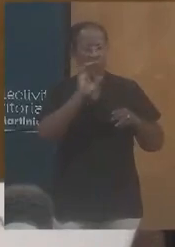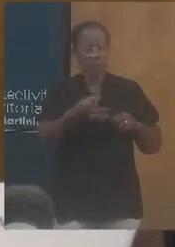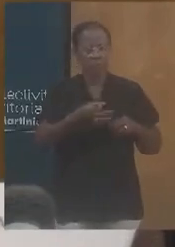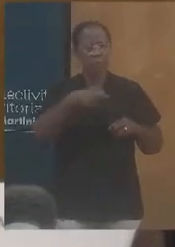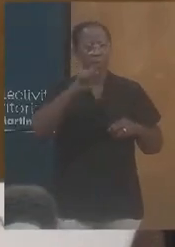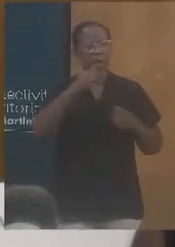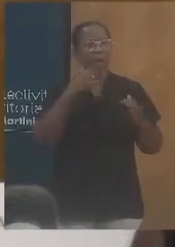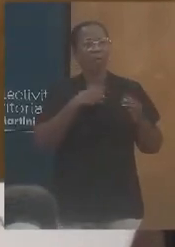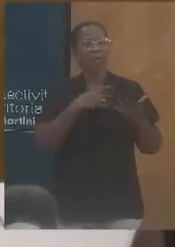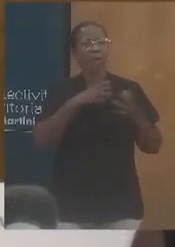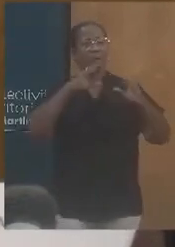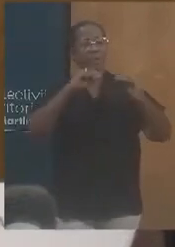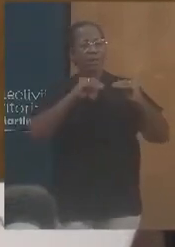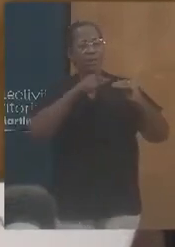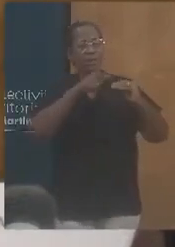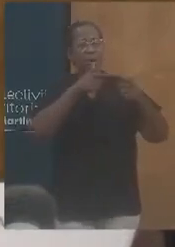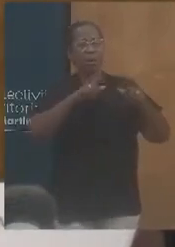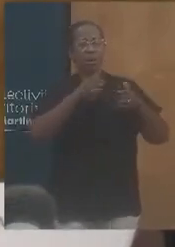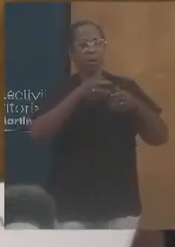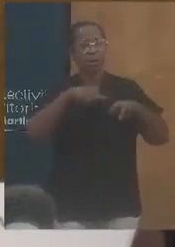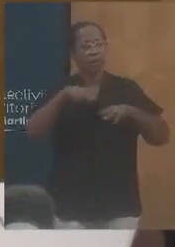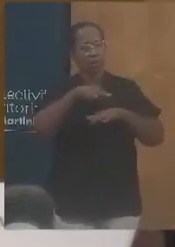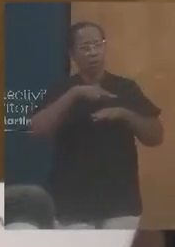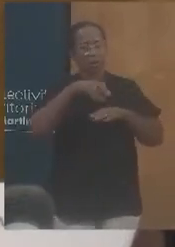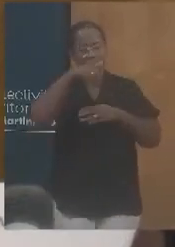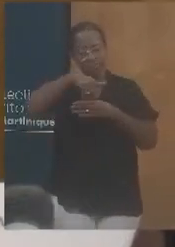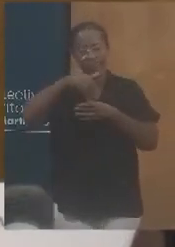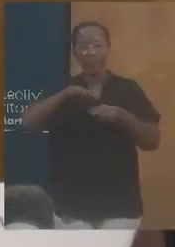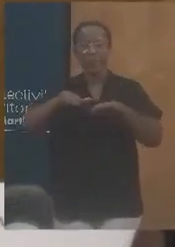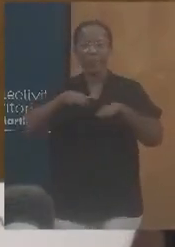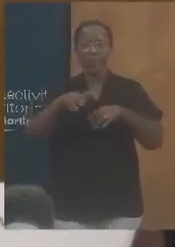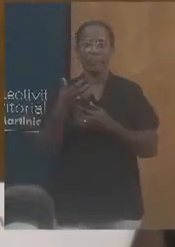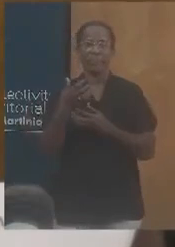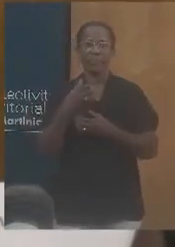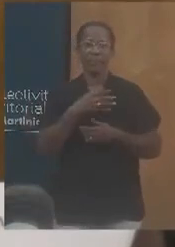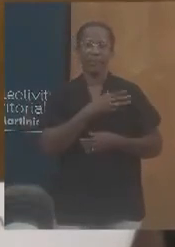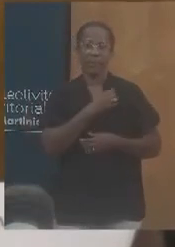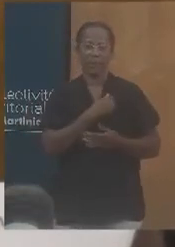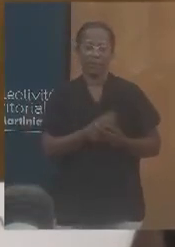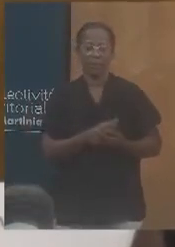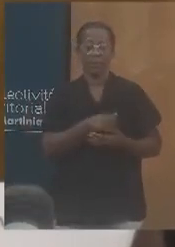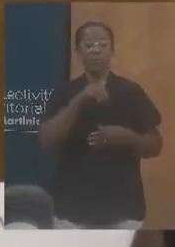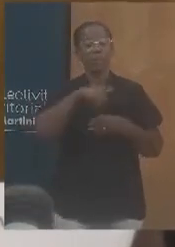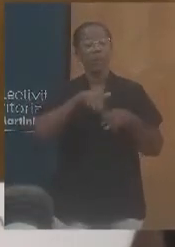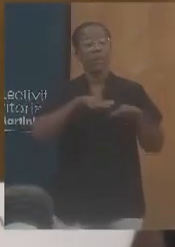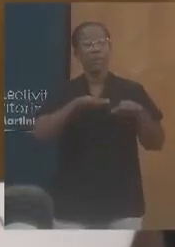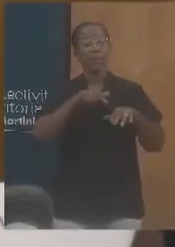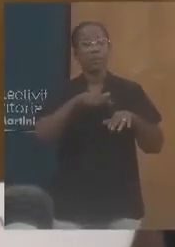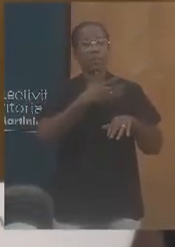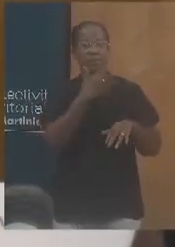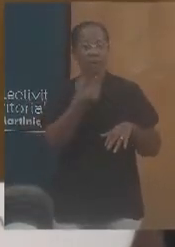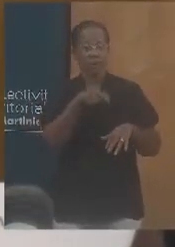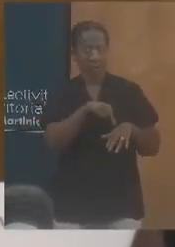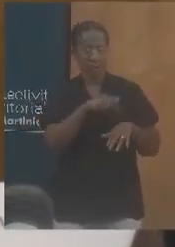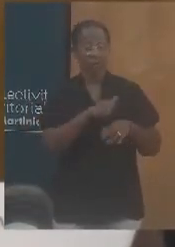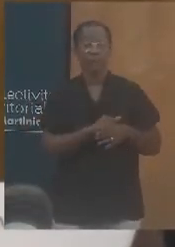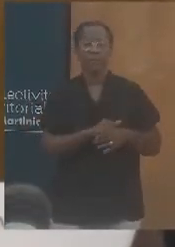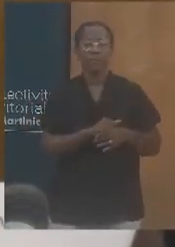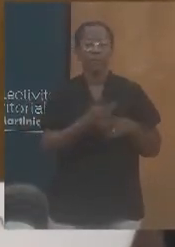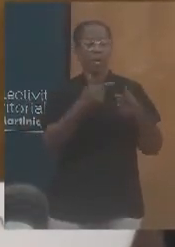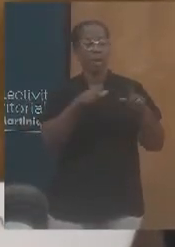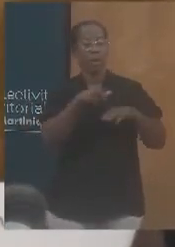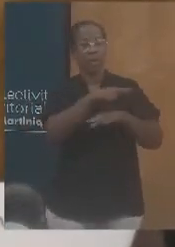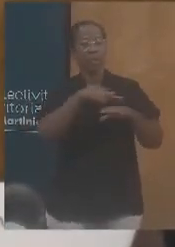des langues régionales dans le système français. Dans le système français, les langues régionales sont des